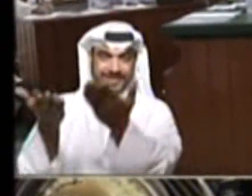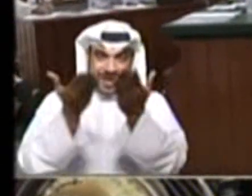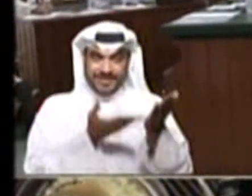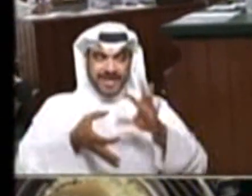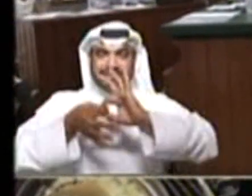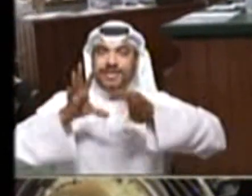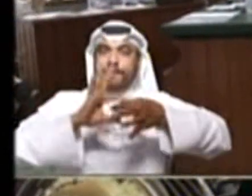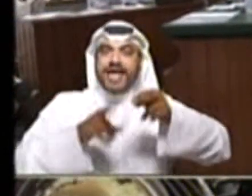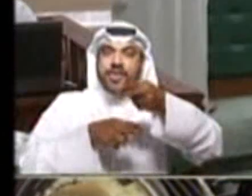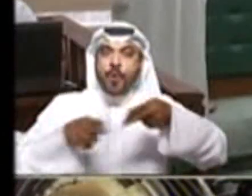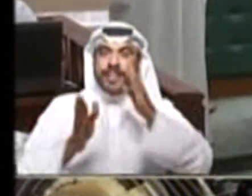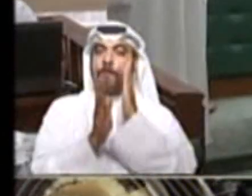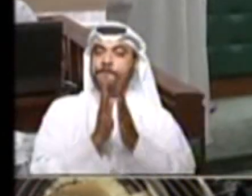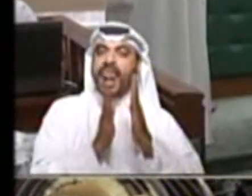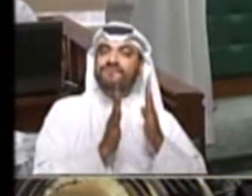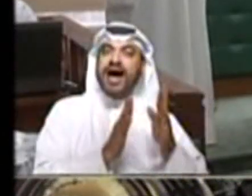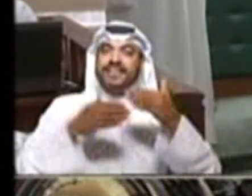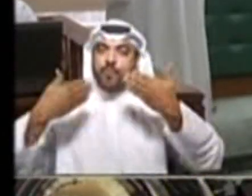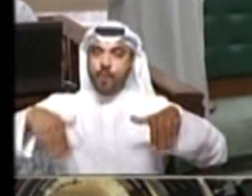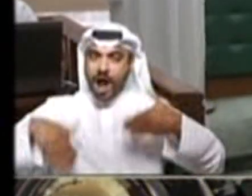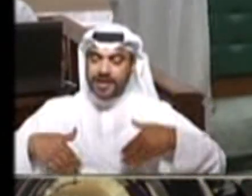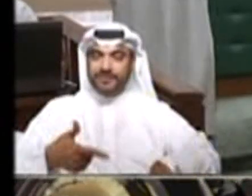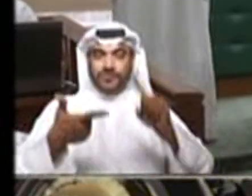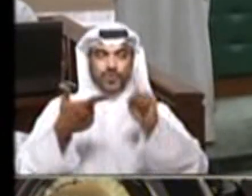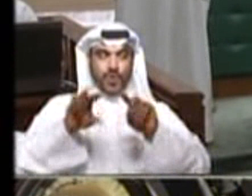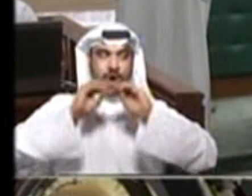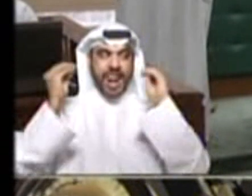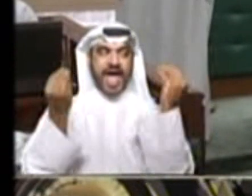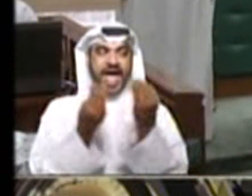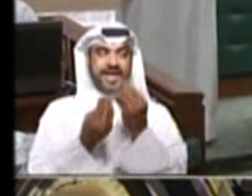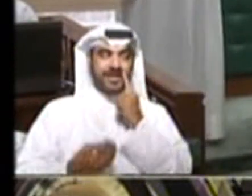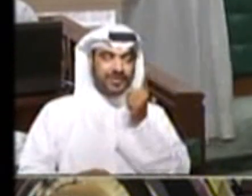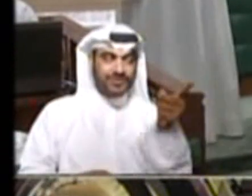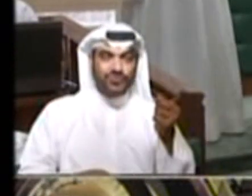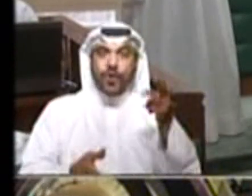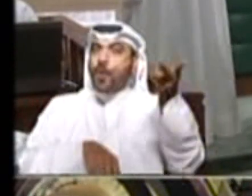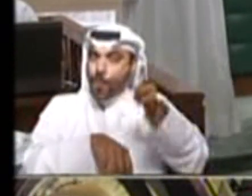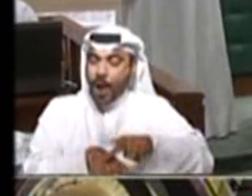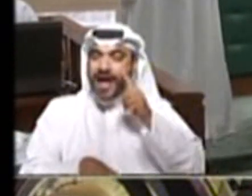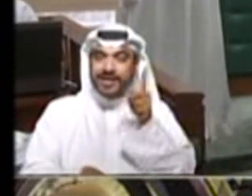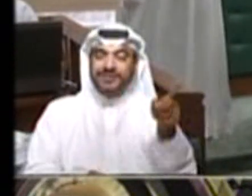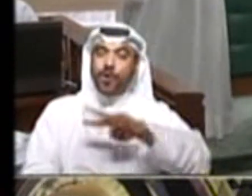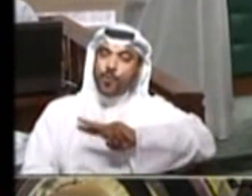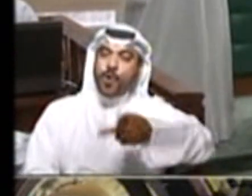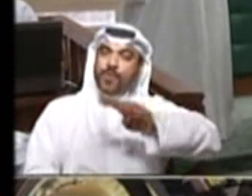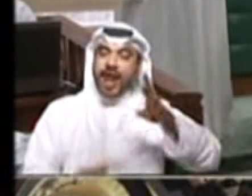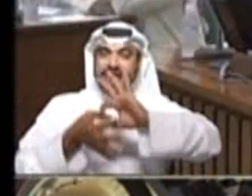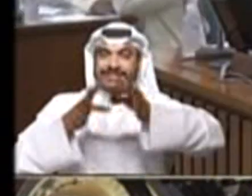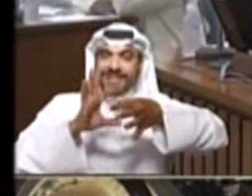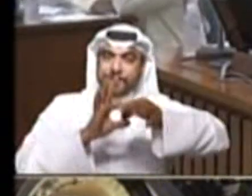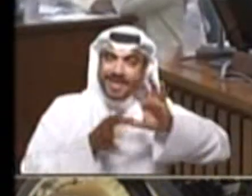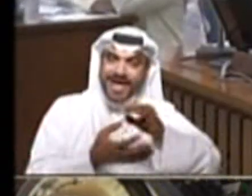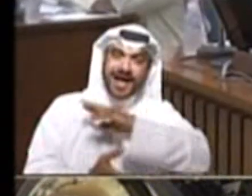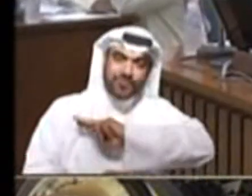الجمعية الكويتية لمتابعة قضايا المعاقين والهيئة العامة لشؤون ذوي الإعاقة والعديد من الجمعيات